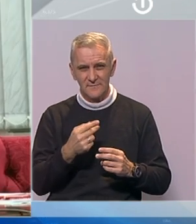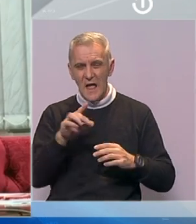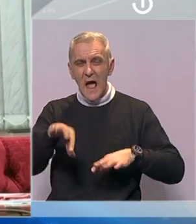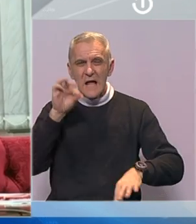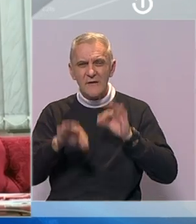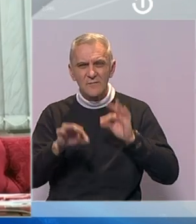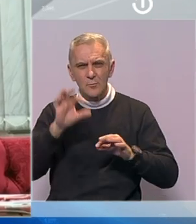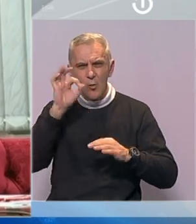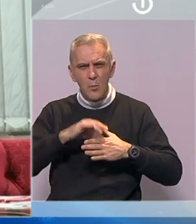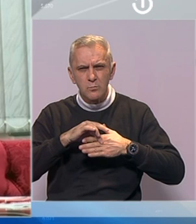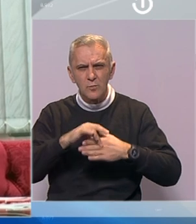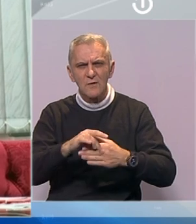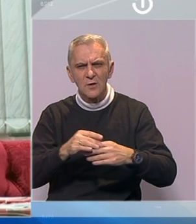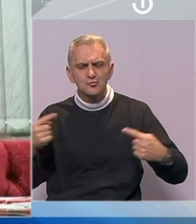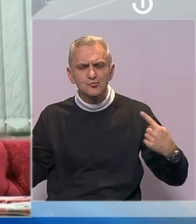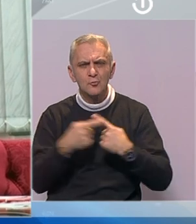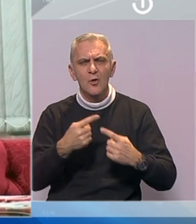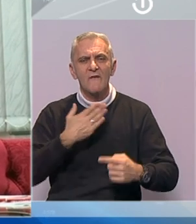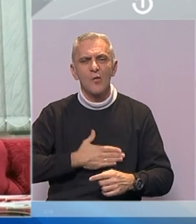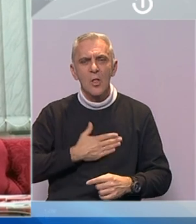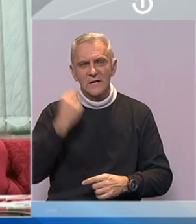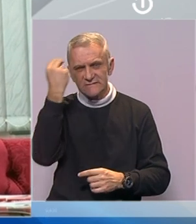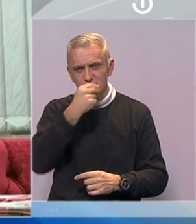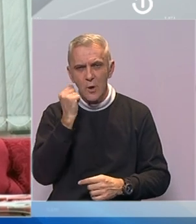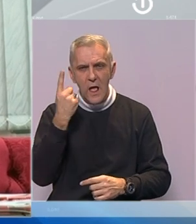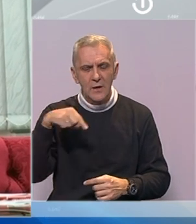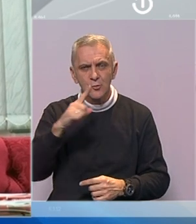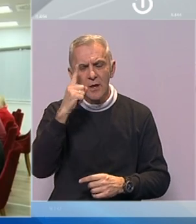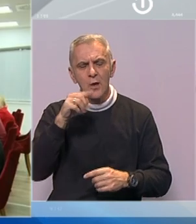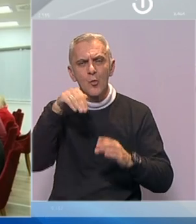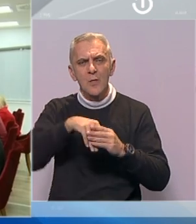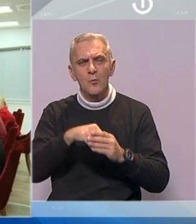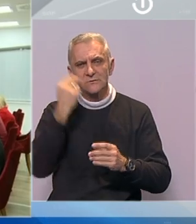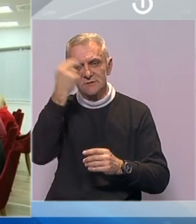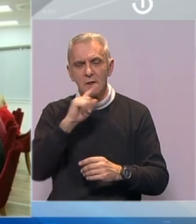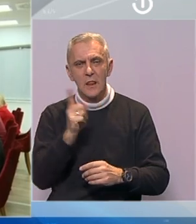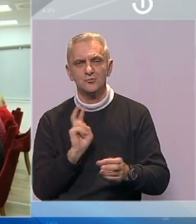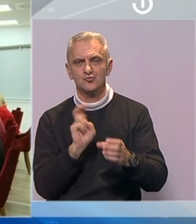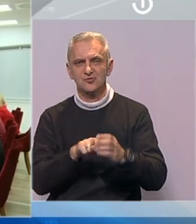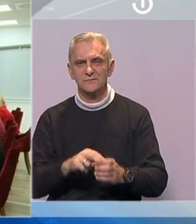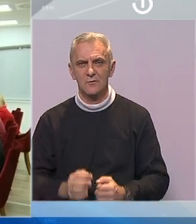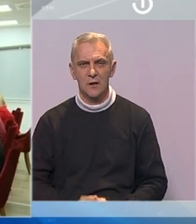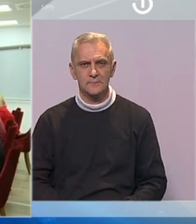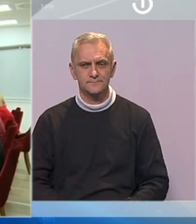referendum proveden suprotno volji srpskog naroda i u njemu Srbi nisu učestvovali.